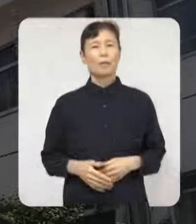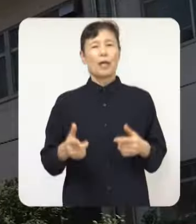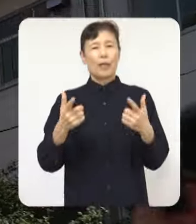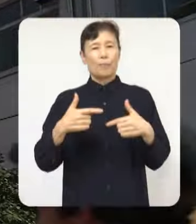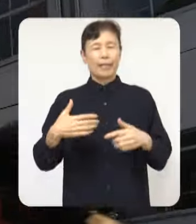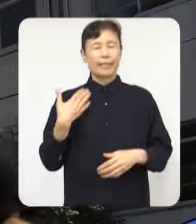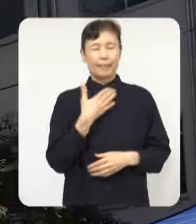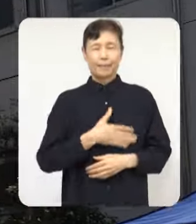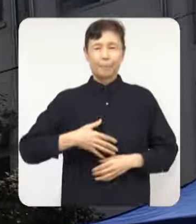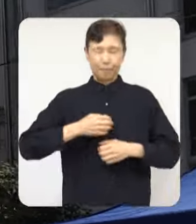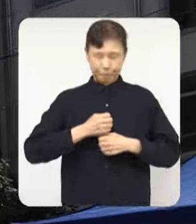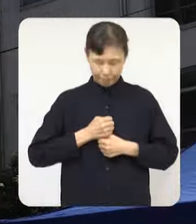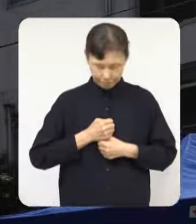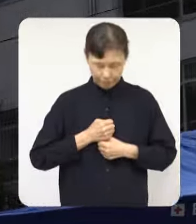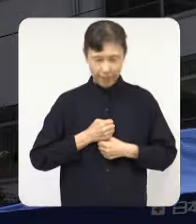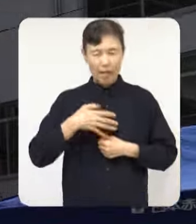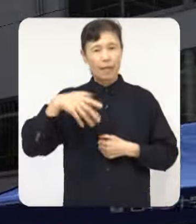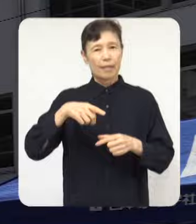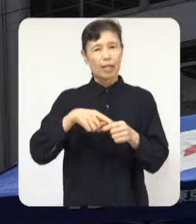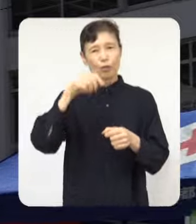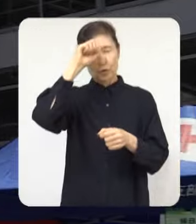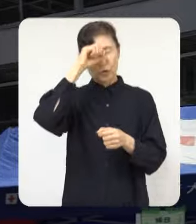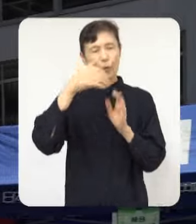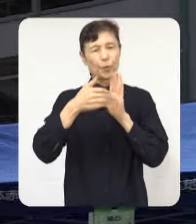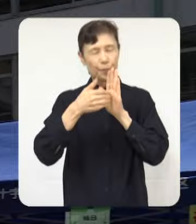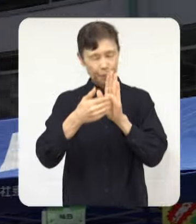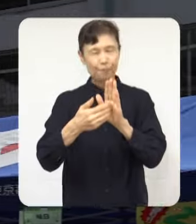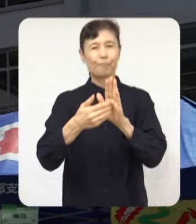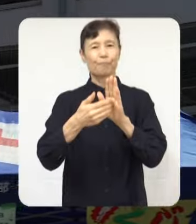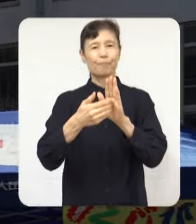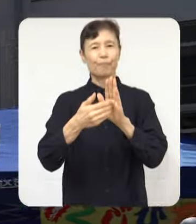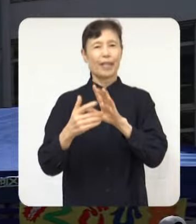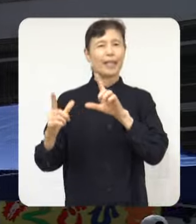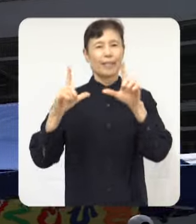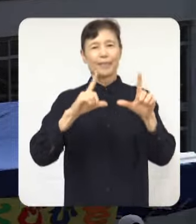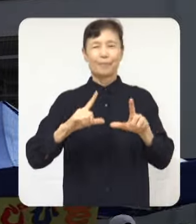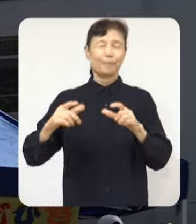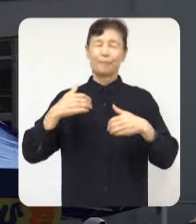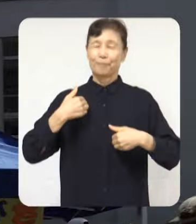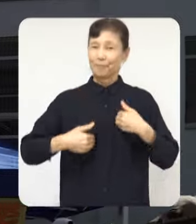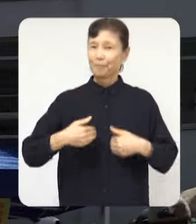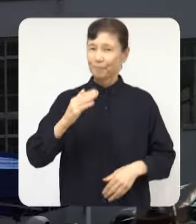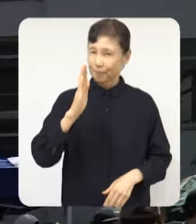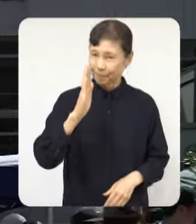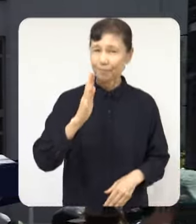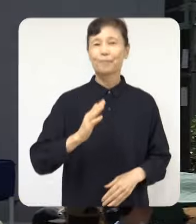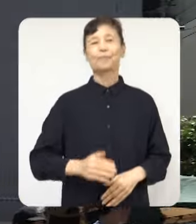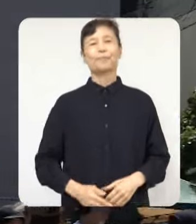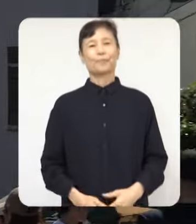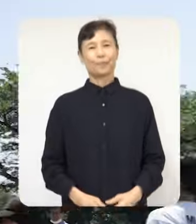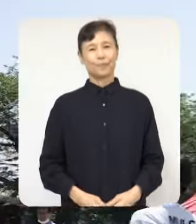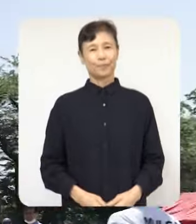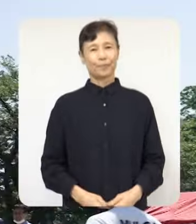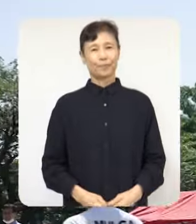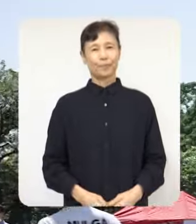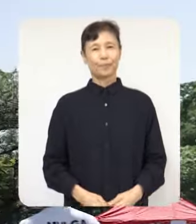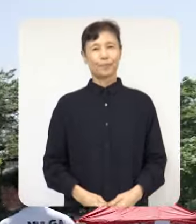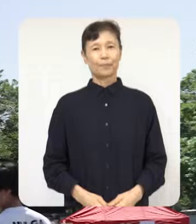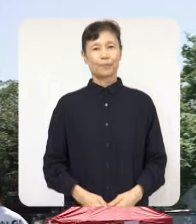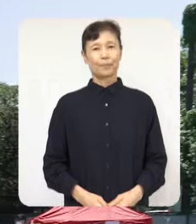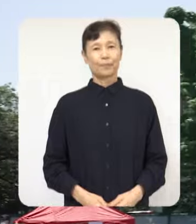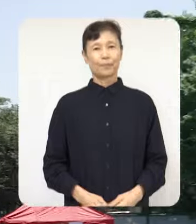ます毎日の理を万全にして夏を楽しみましょう